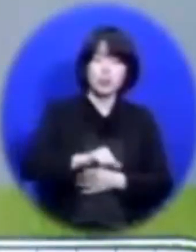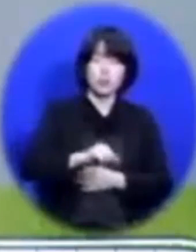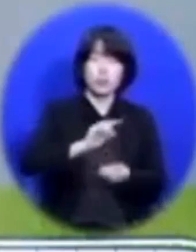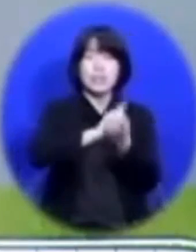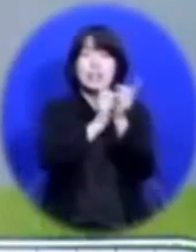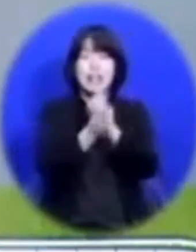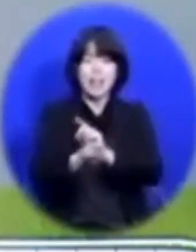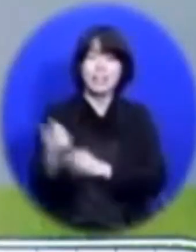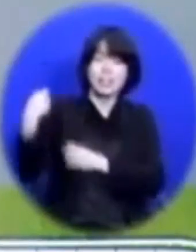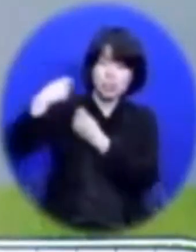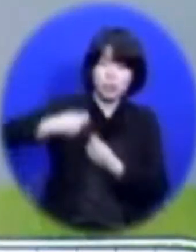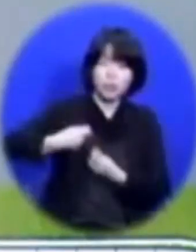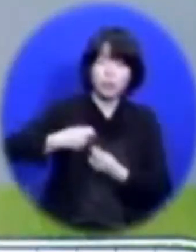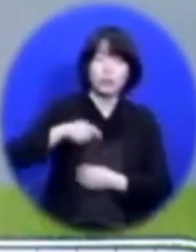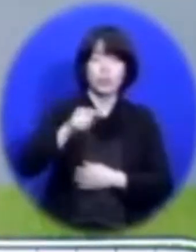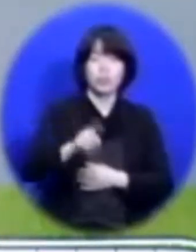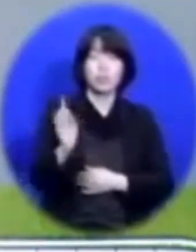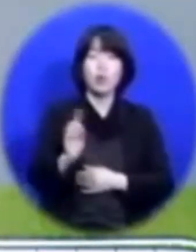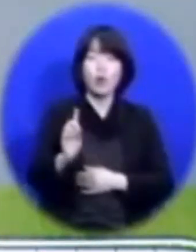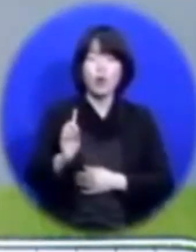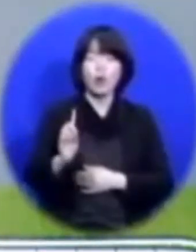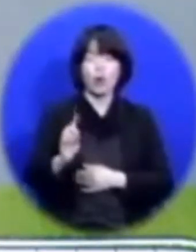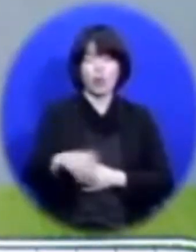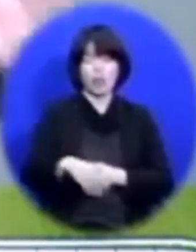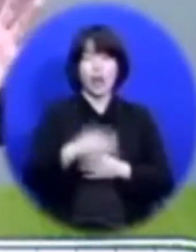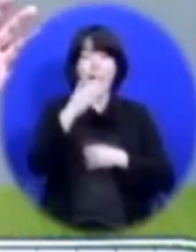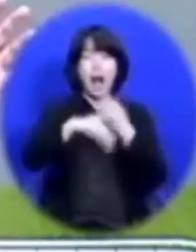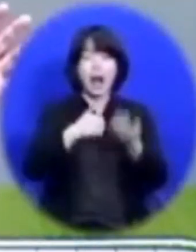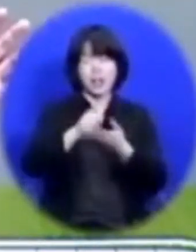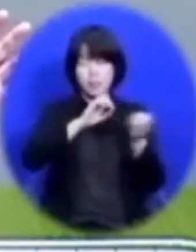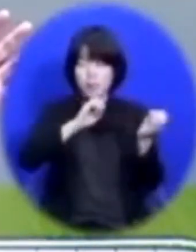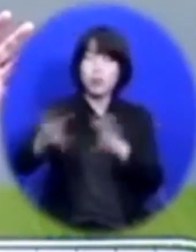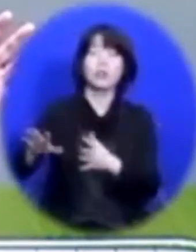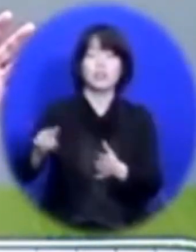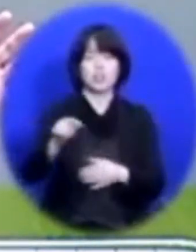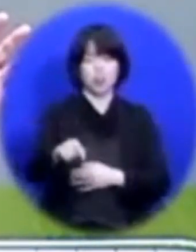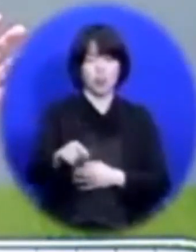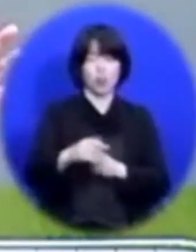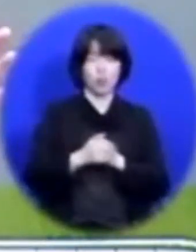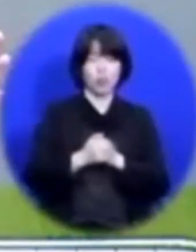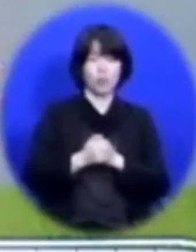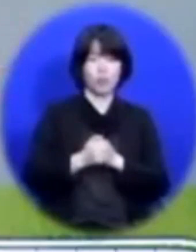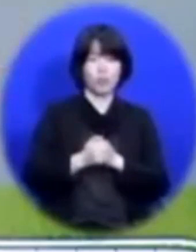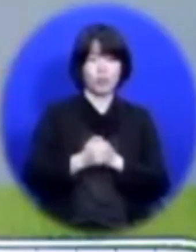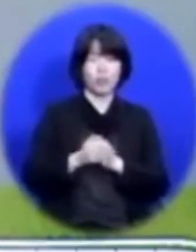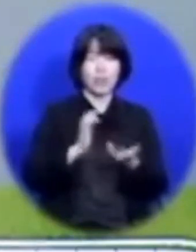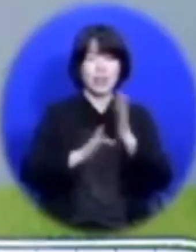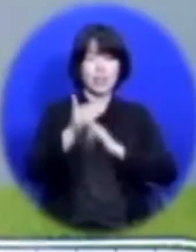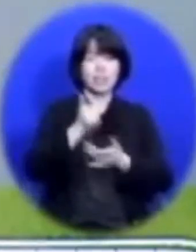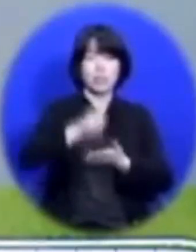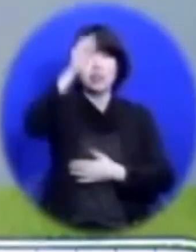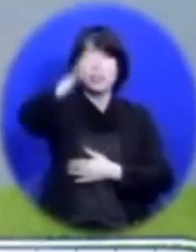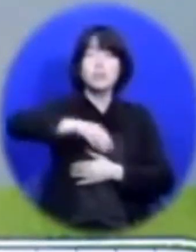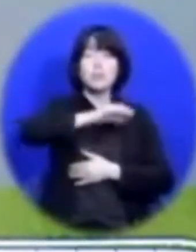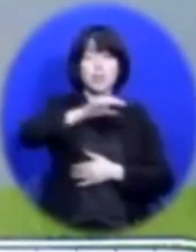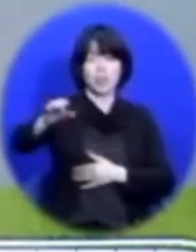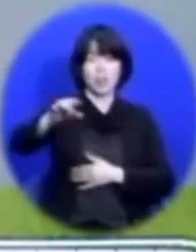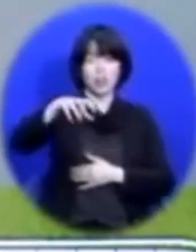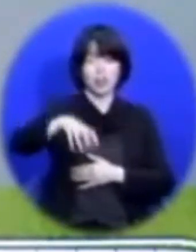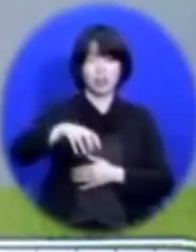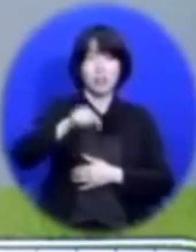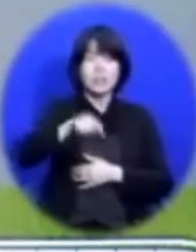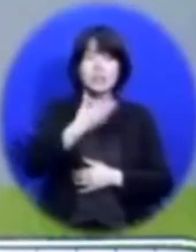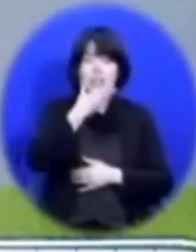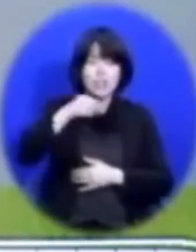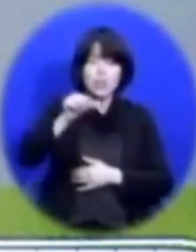이것입니다. 하나님께버림받는저주말입니다.예수님께서 우리대신